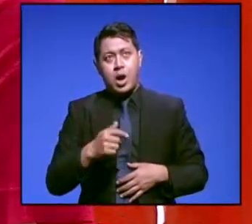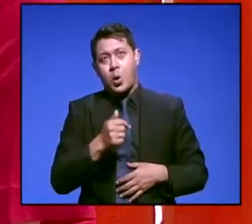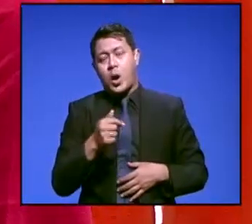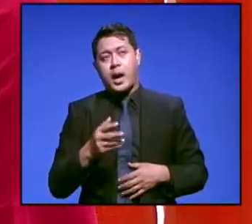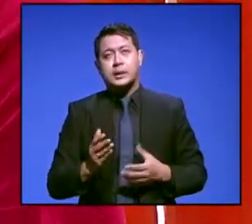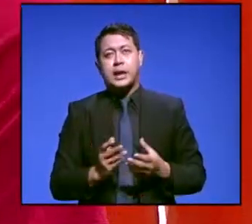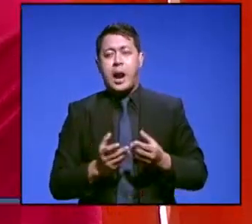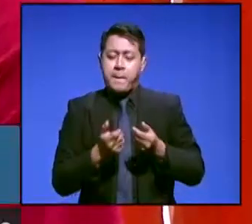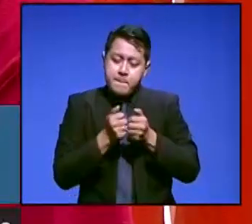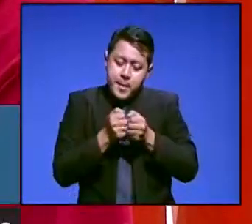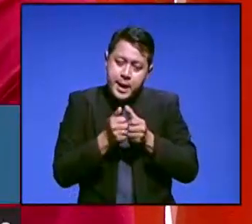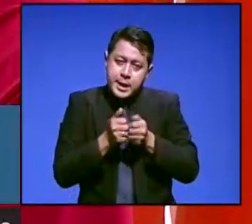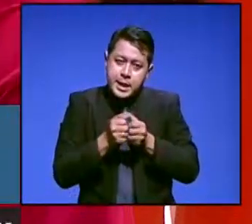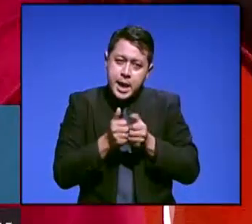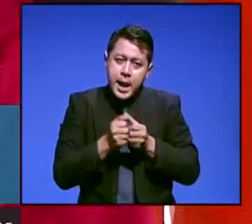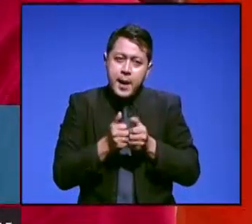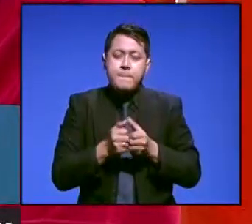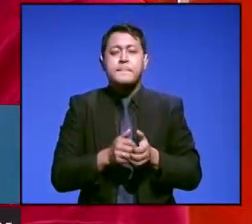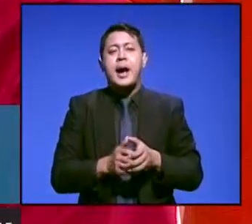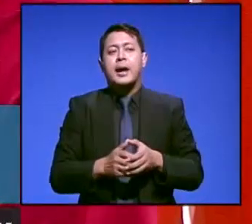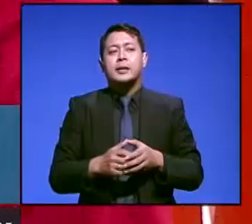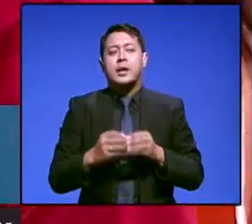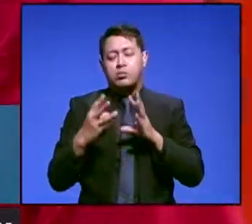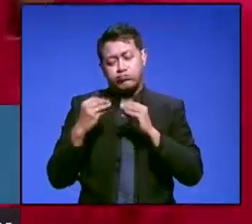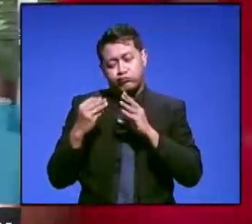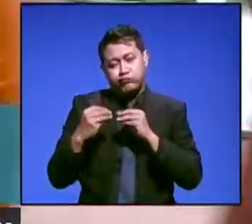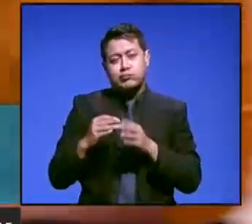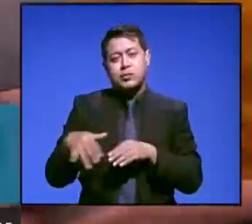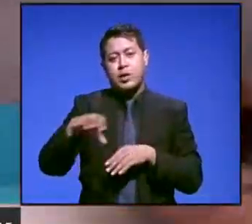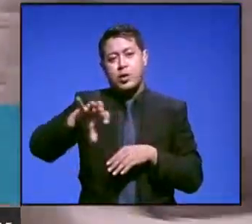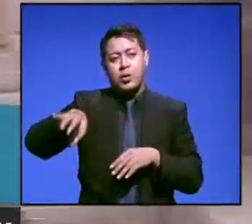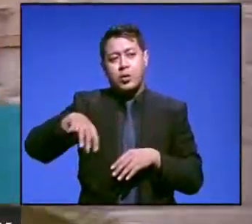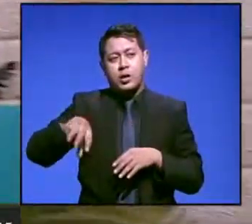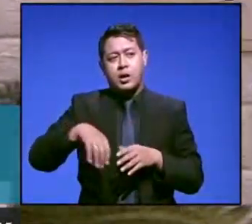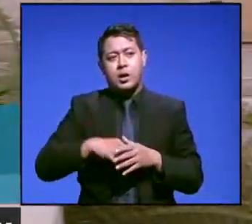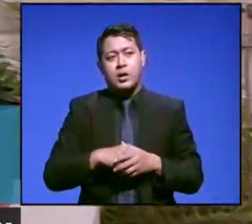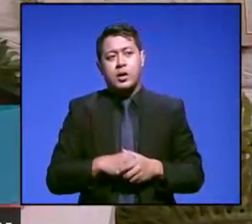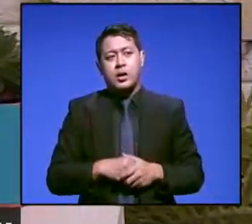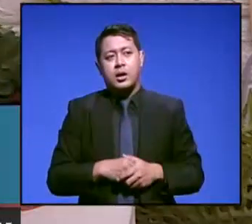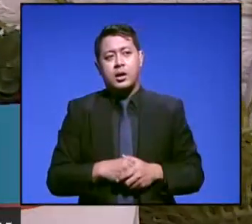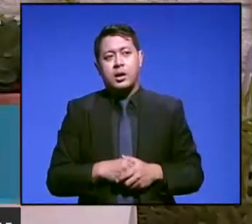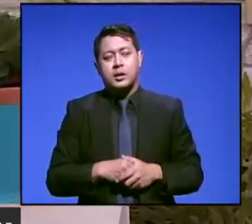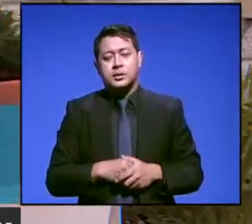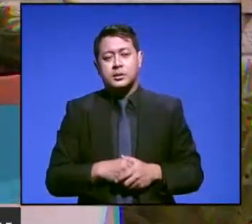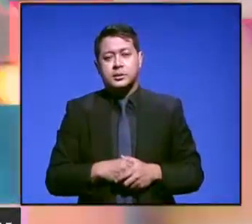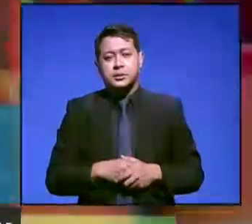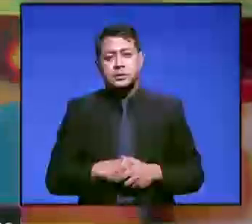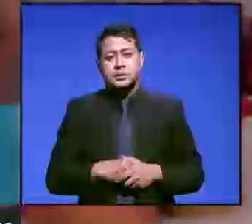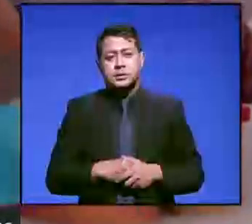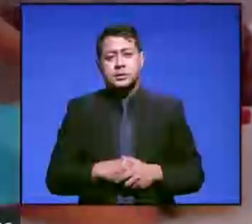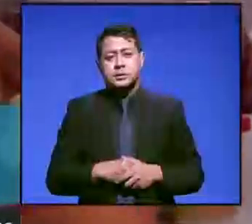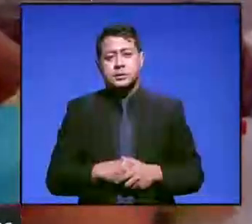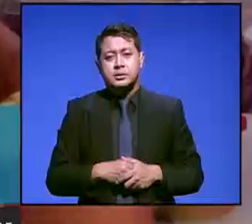ini yang juga bisa meningkatkan interaksi antar keluarga. Ya, kalah. Curang lu.